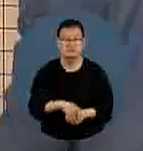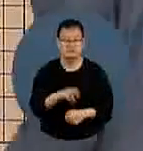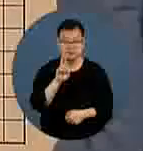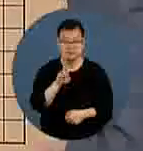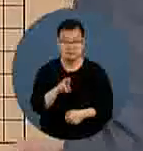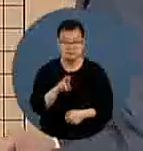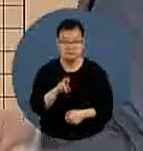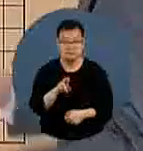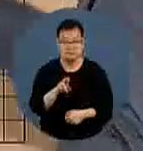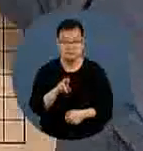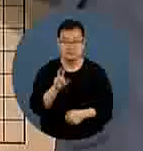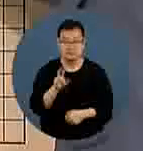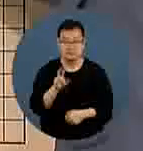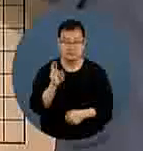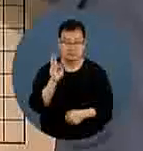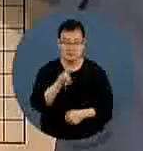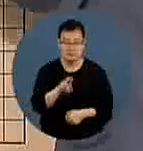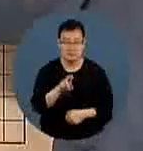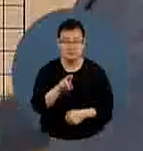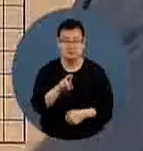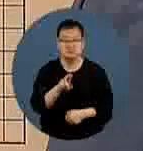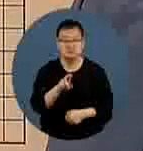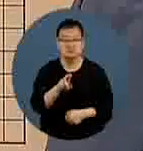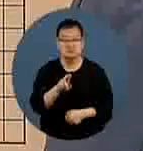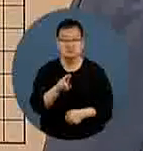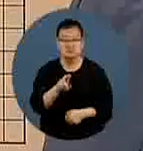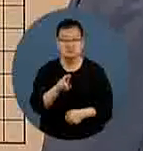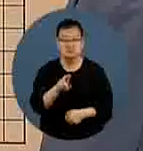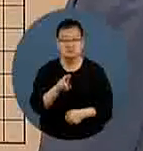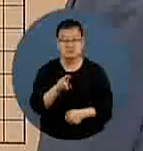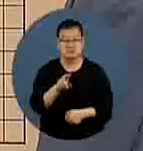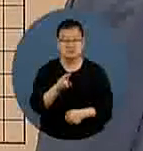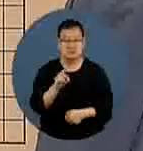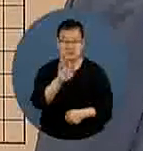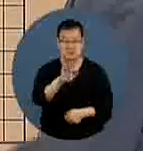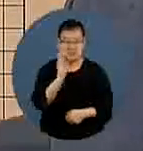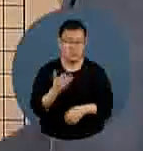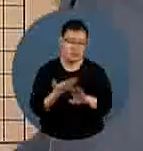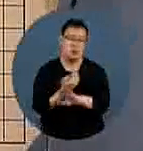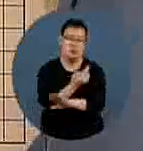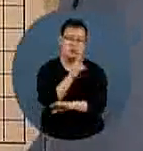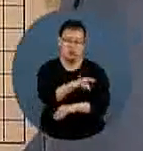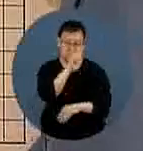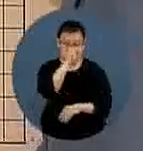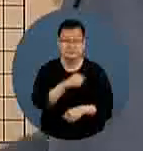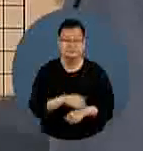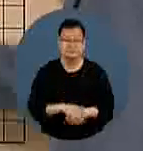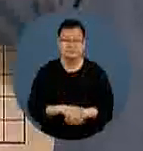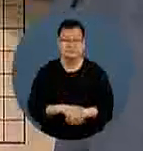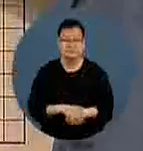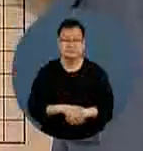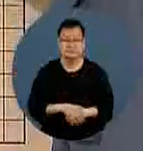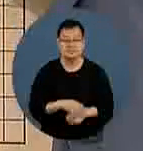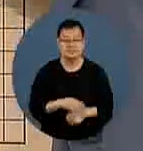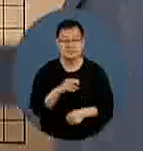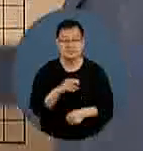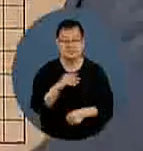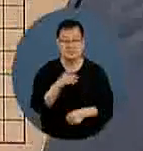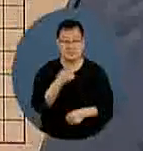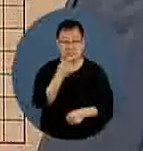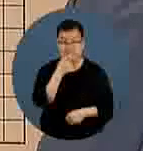점을 잡고 단수를 모으니까 이때라도 손을 빼야 됩니다. 잊고. 백은 안 볼 수